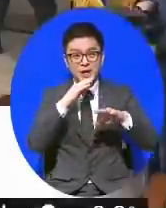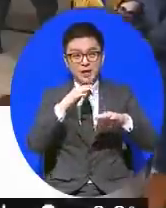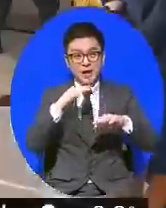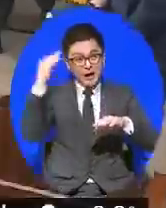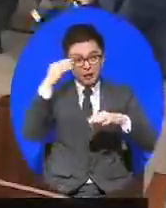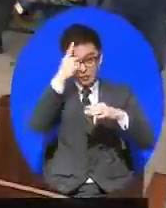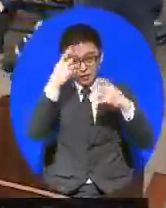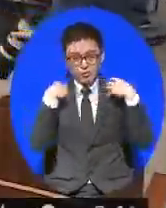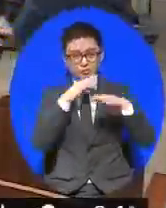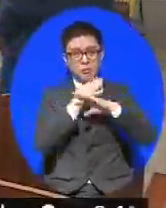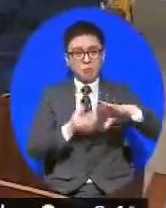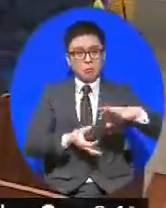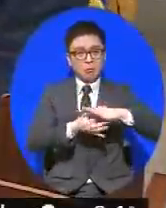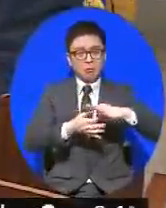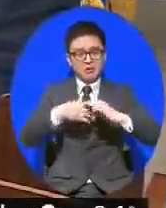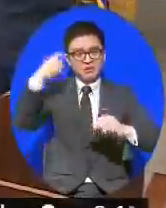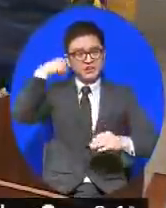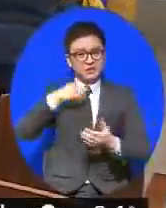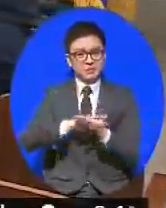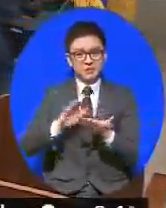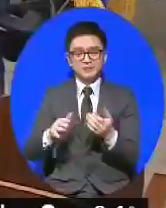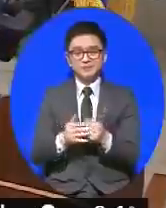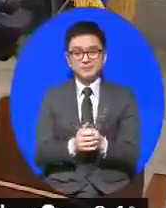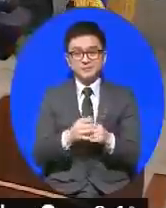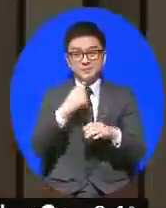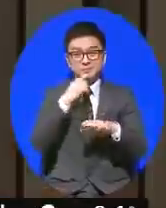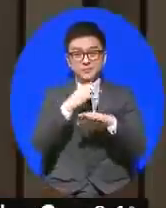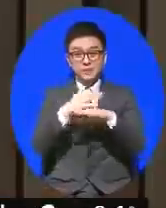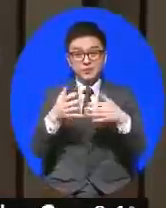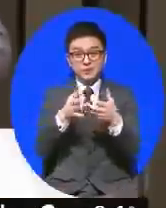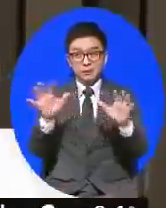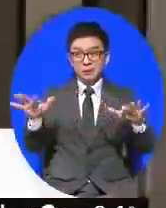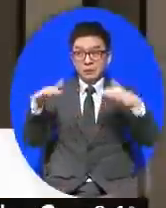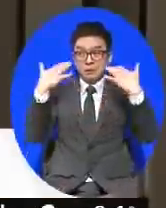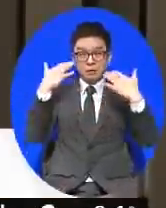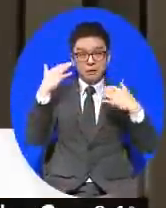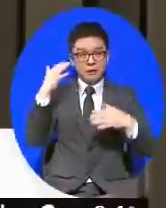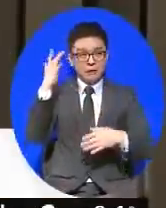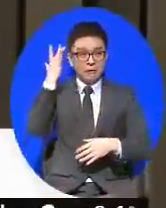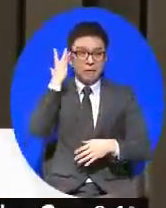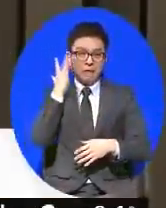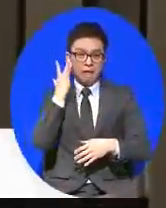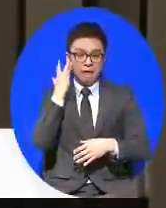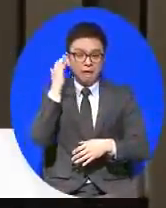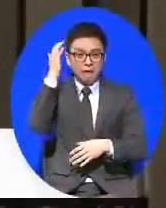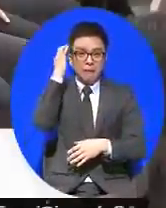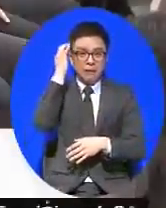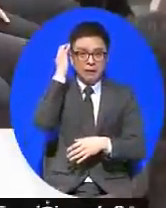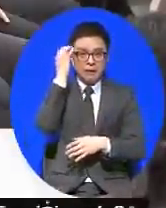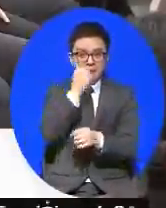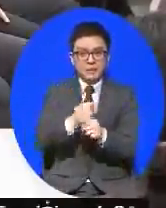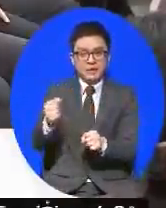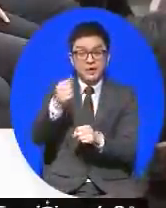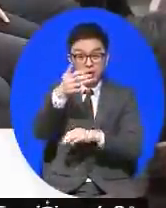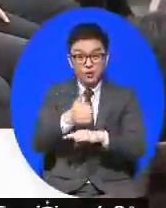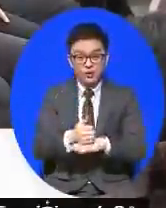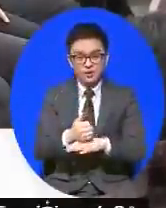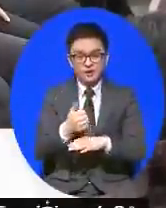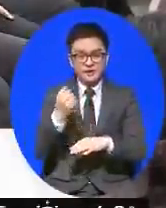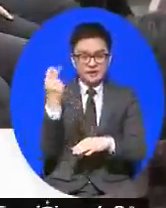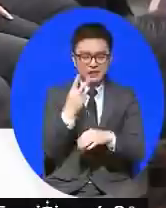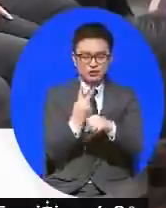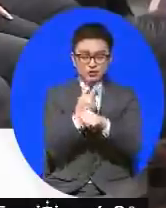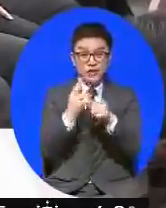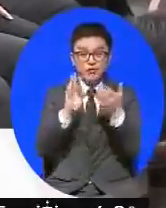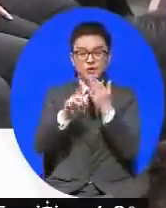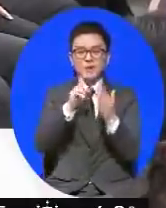합니다. 논란 일자 더불어민주당은 대변인의 착오로 인해 뜻이 잘못 전달됐다며 오후 10시 30분에 자유 단어가